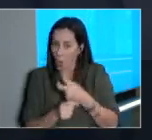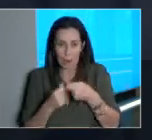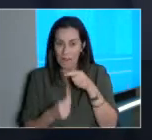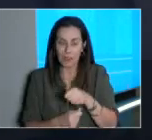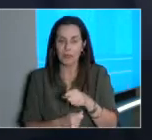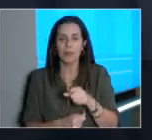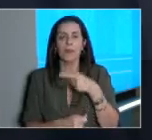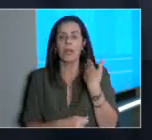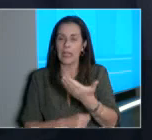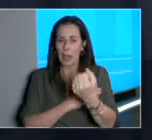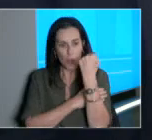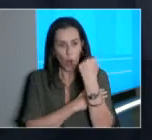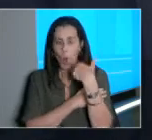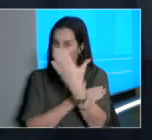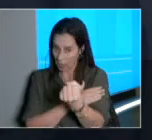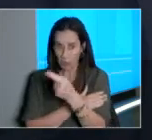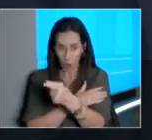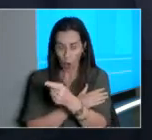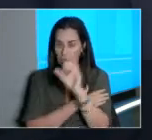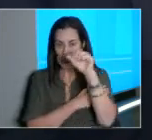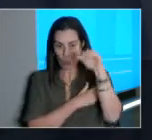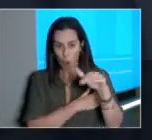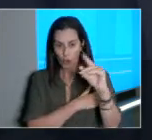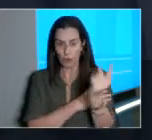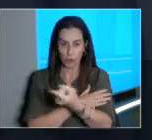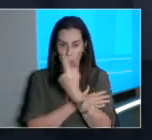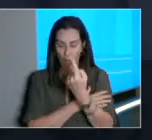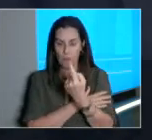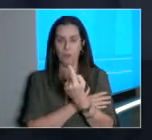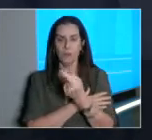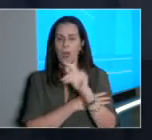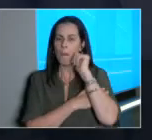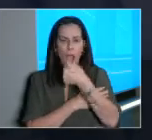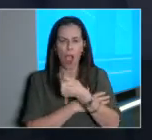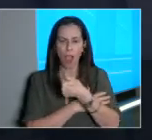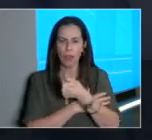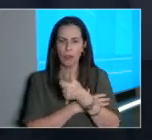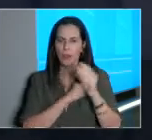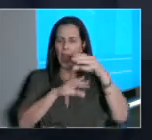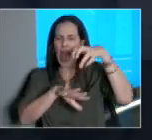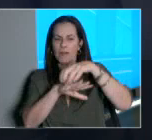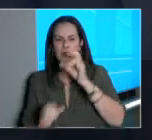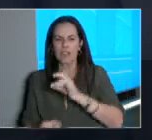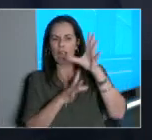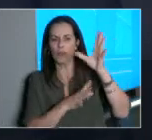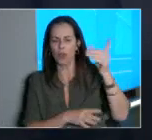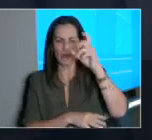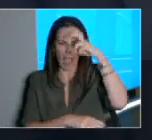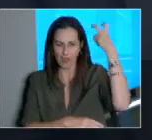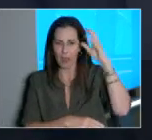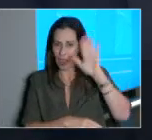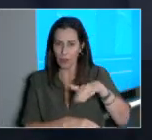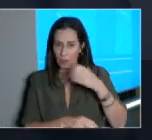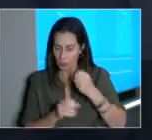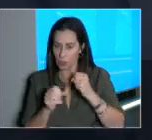זה. תן להם את הכוח, תן להם את הכוח לסמוטריץ' וחבר מרעיו, מחר הם יעלו להר הבית, יסלקו את הוואקף, הם יחילו